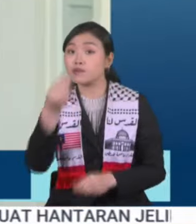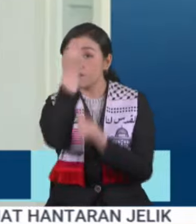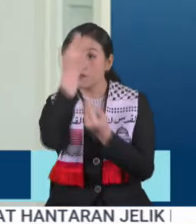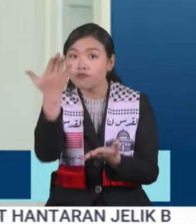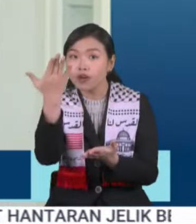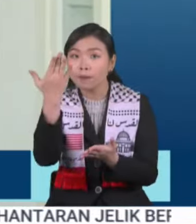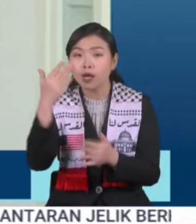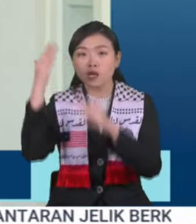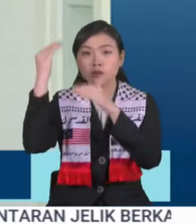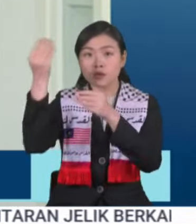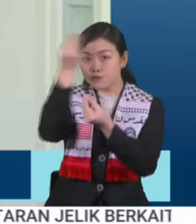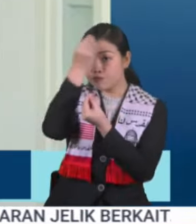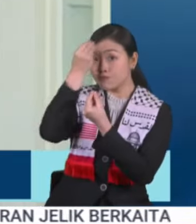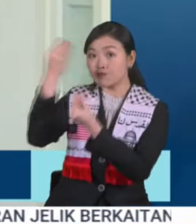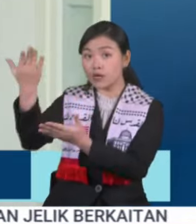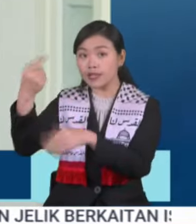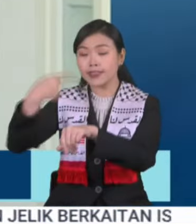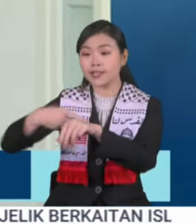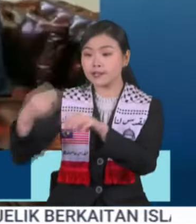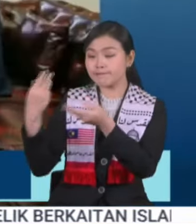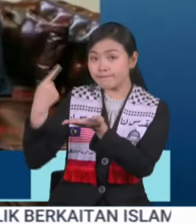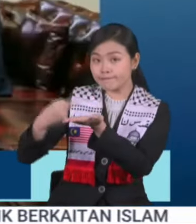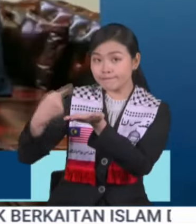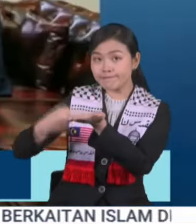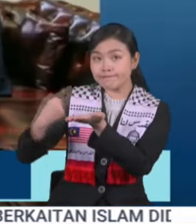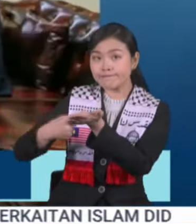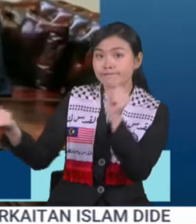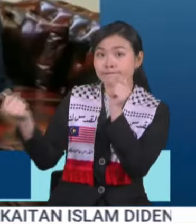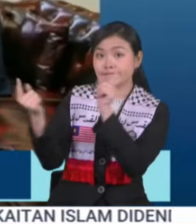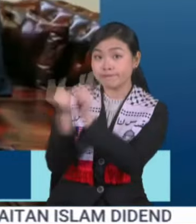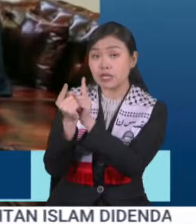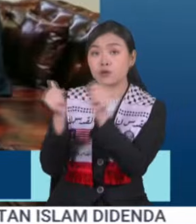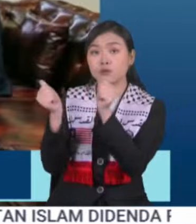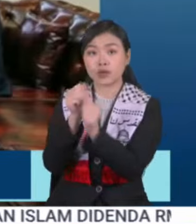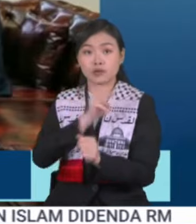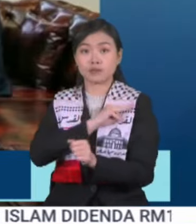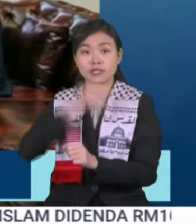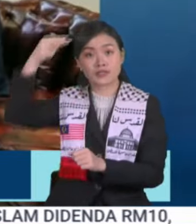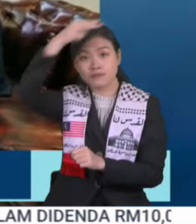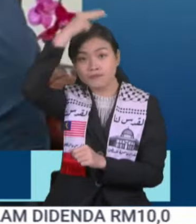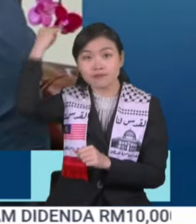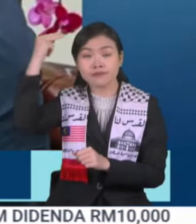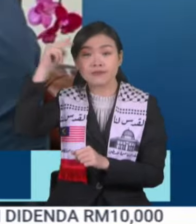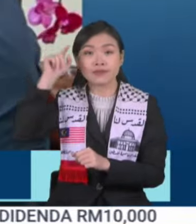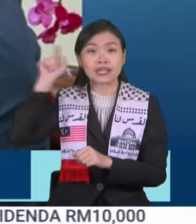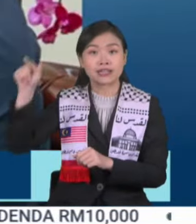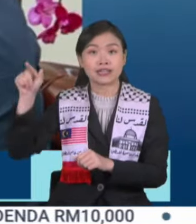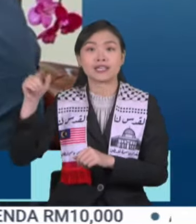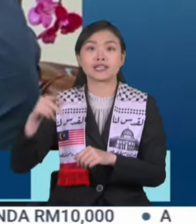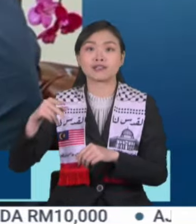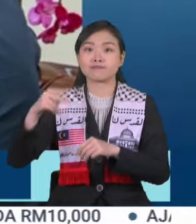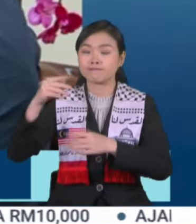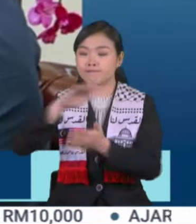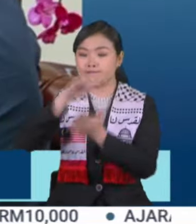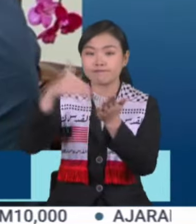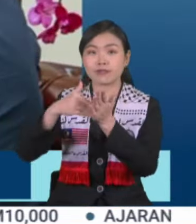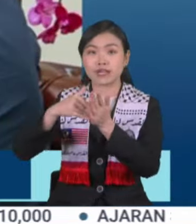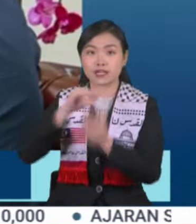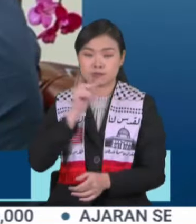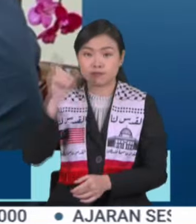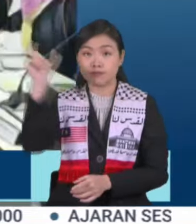hasrat itu disampaikan semasa pertemuan beliau dengan Menteri Haji dan Umrah Arab Saudi di Kompleks Islam Putrajaya